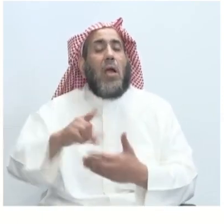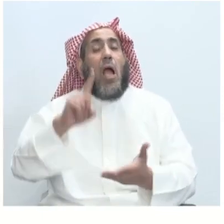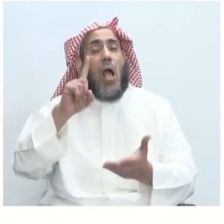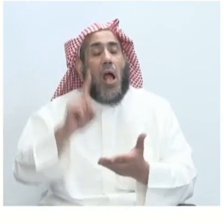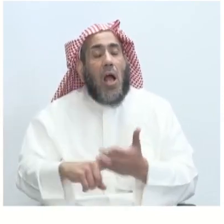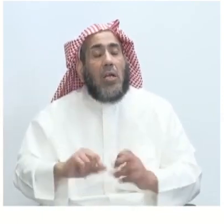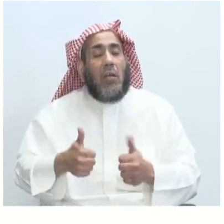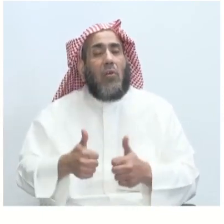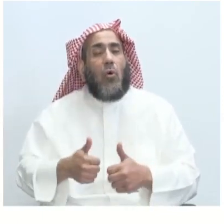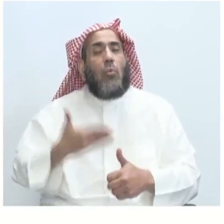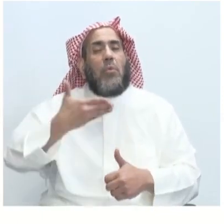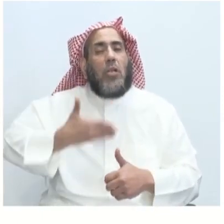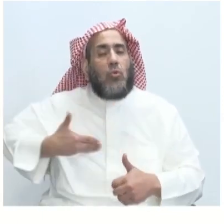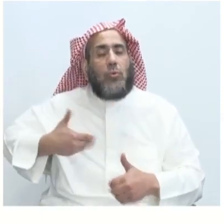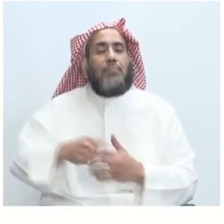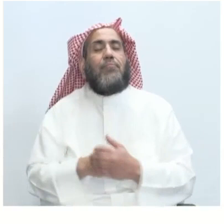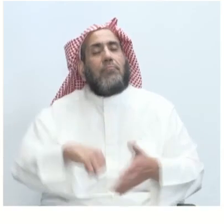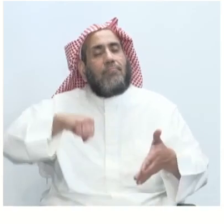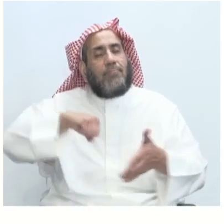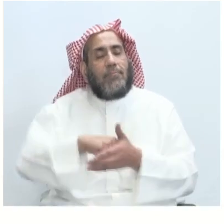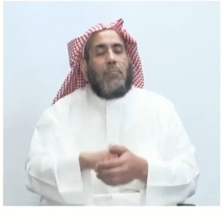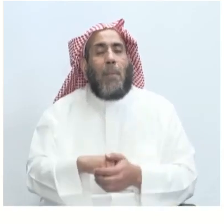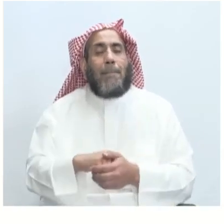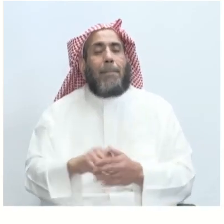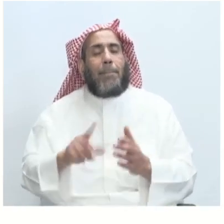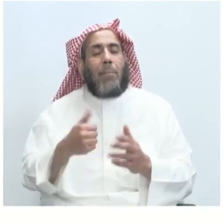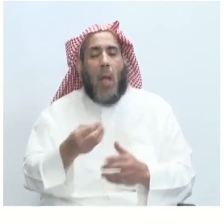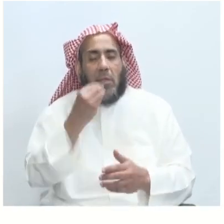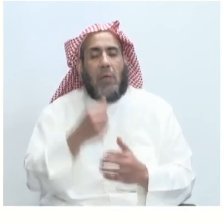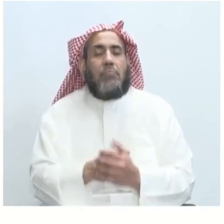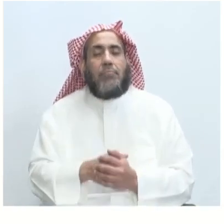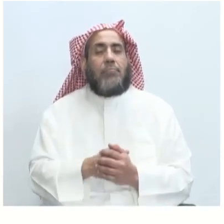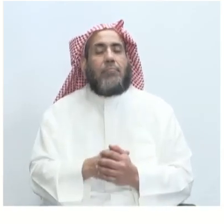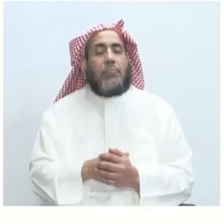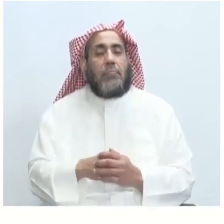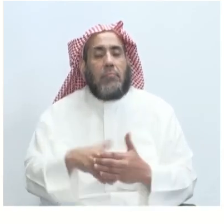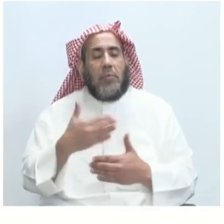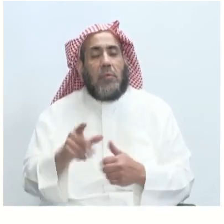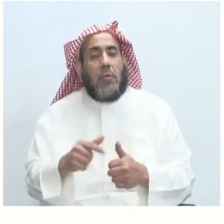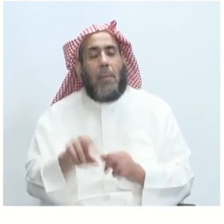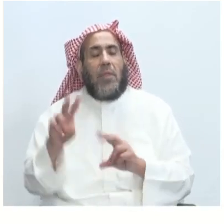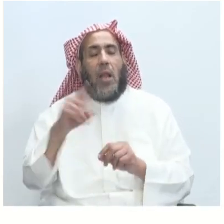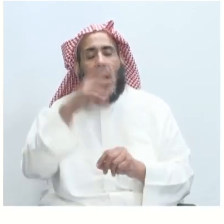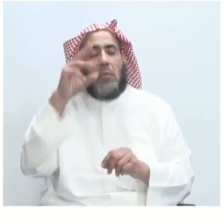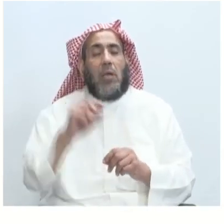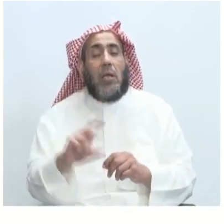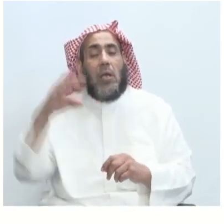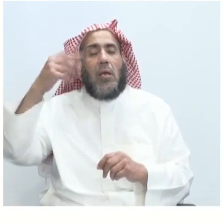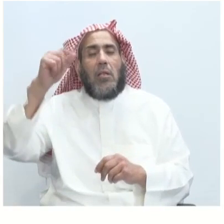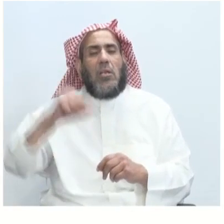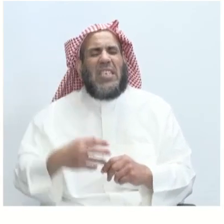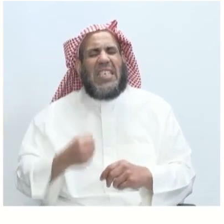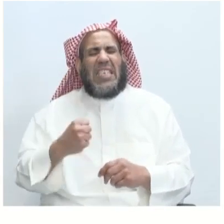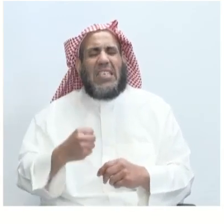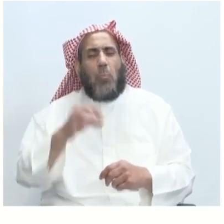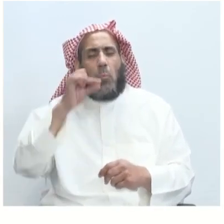دافعه من الجوع ف بدا بالطعام وذكرنا على ذلك مثال عندما كان عادل شديد